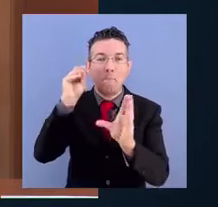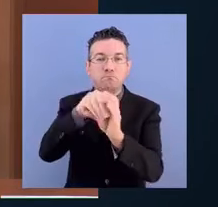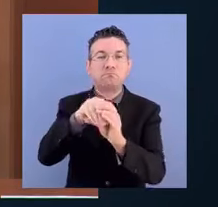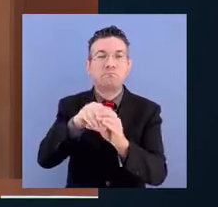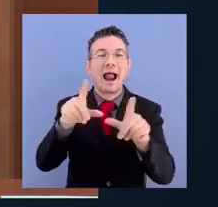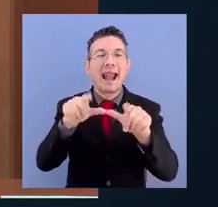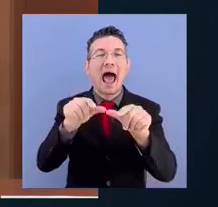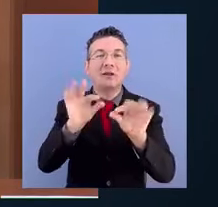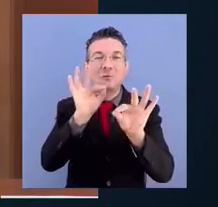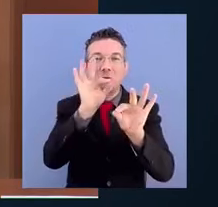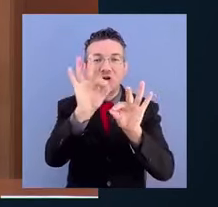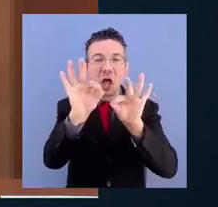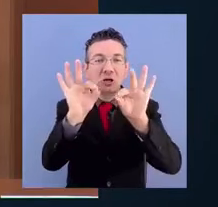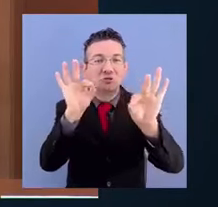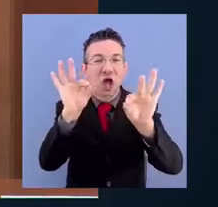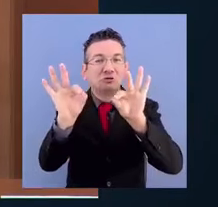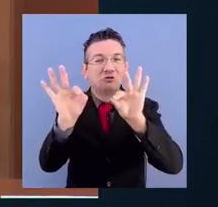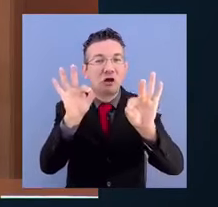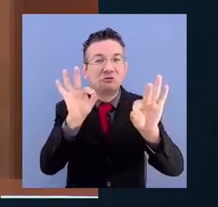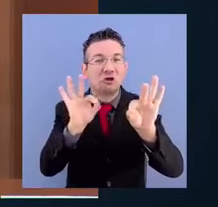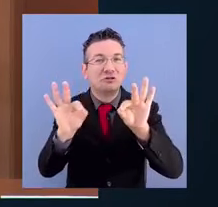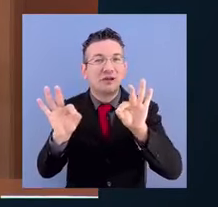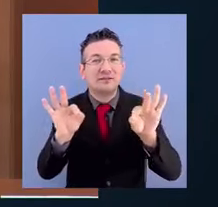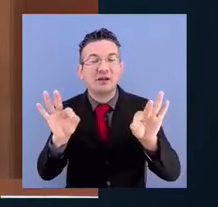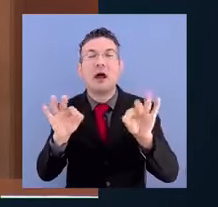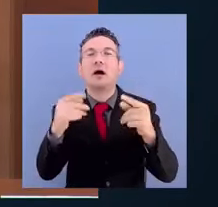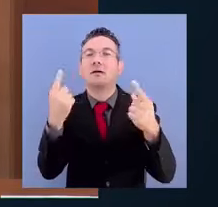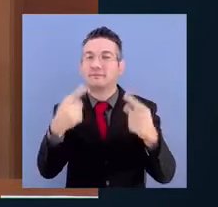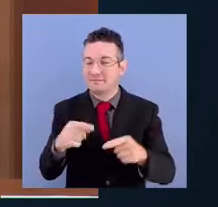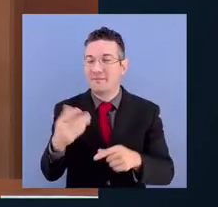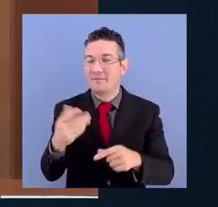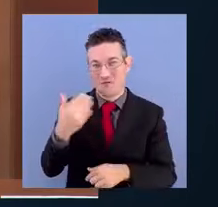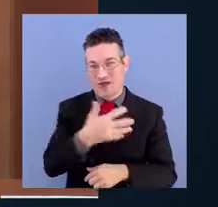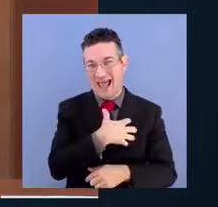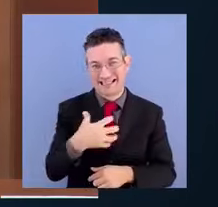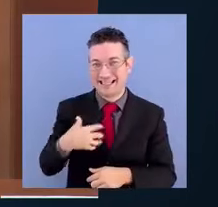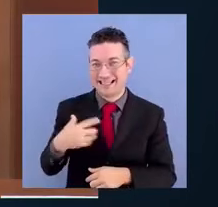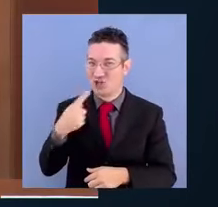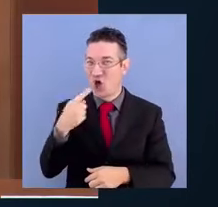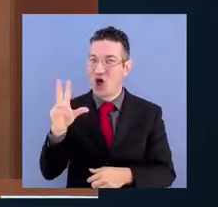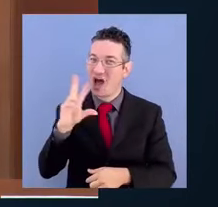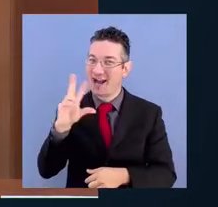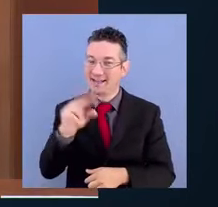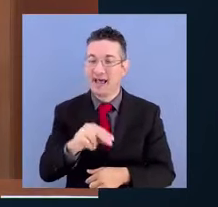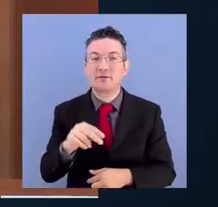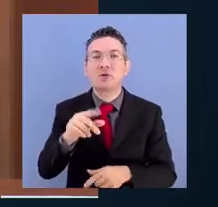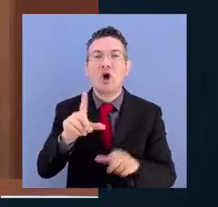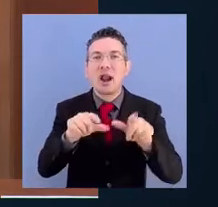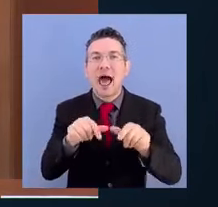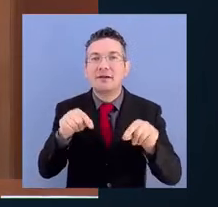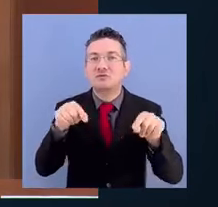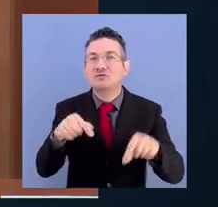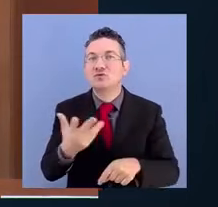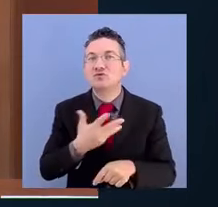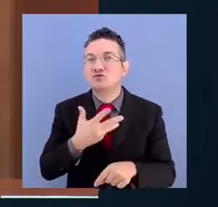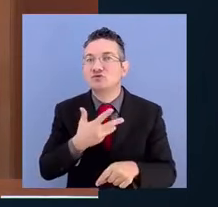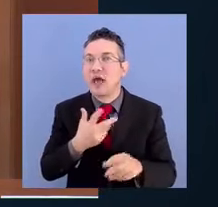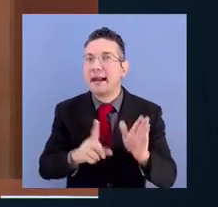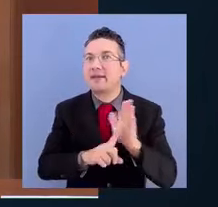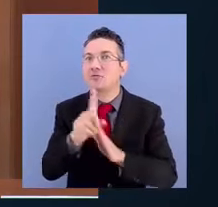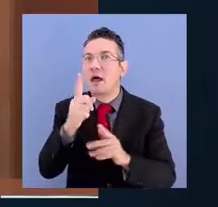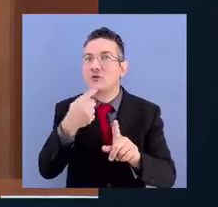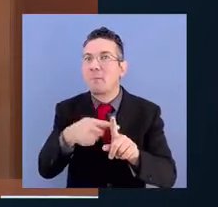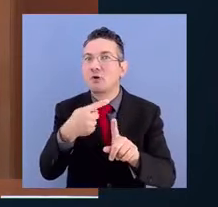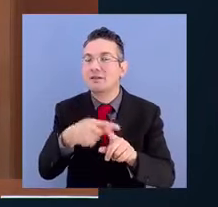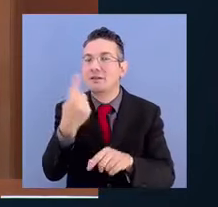come dire quella comfort zone come diceva l'assessora prima che in qualche modo può avere risposte dal proprio mercato